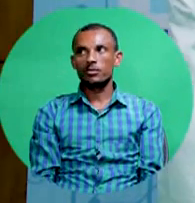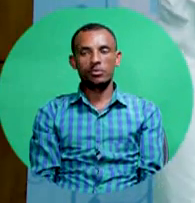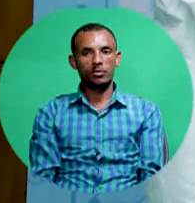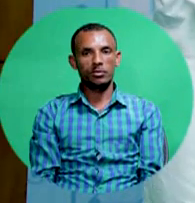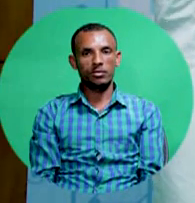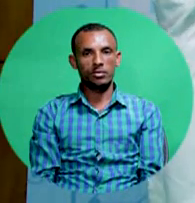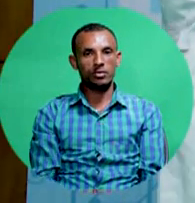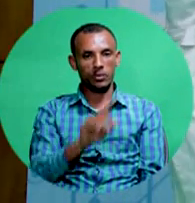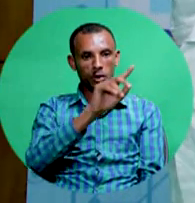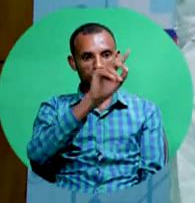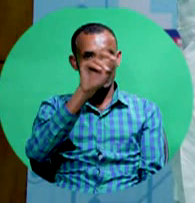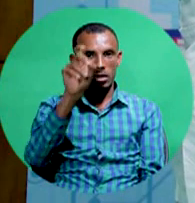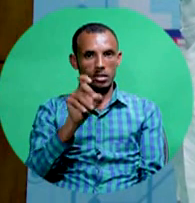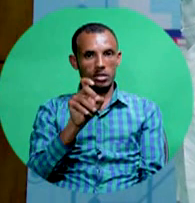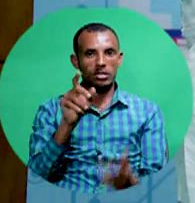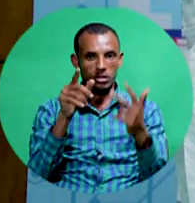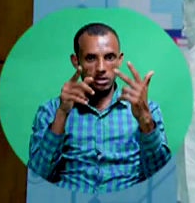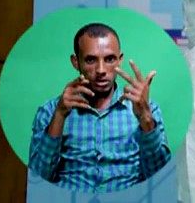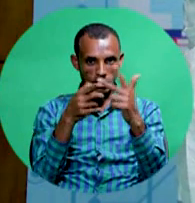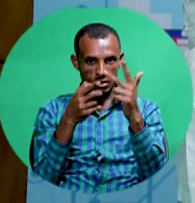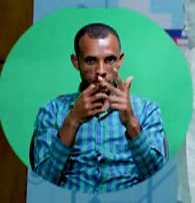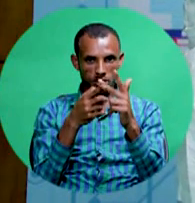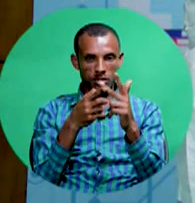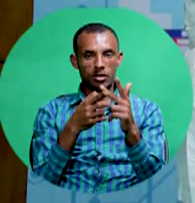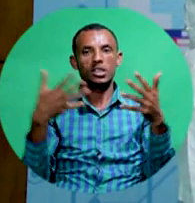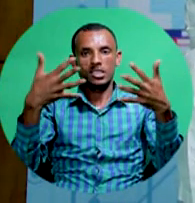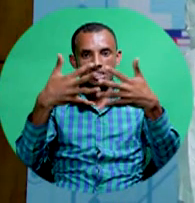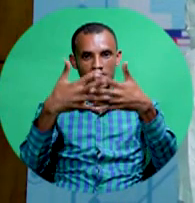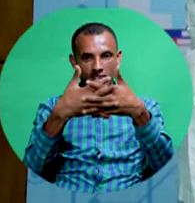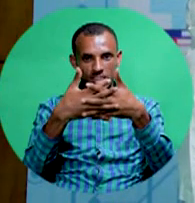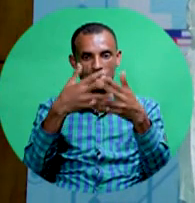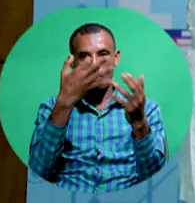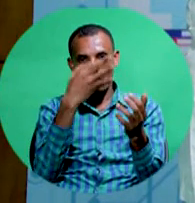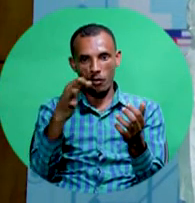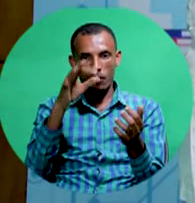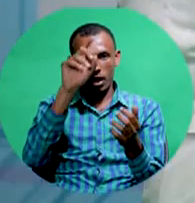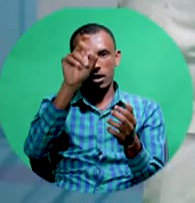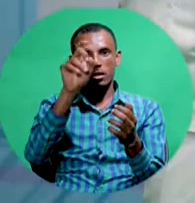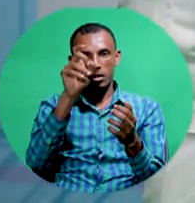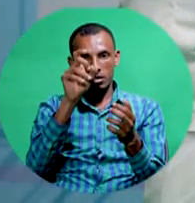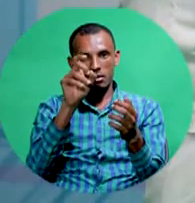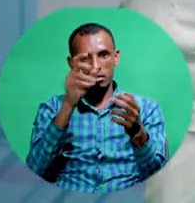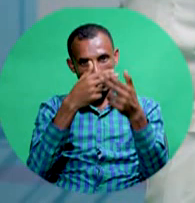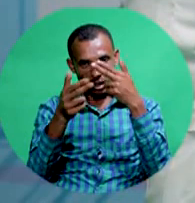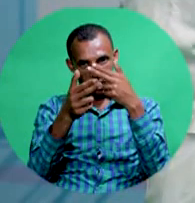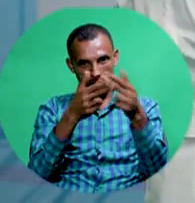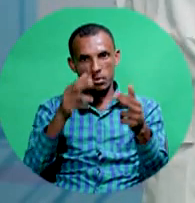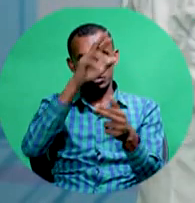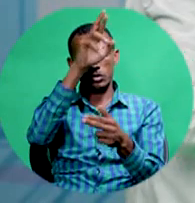ሶስተኛውን ጥያቄ ብናየው the integration of x times the square root of x